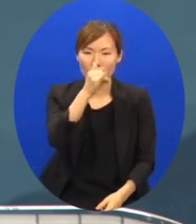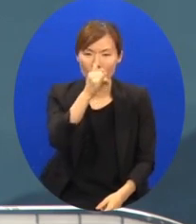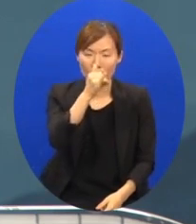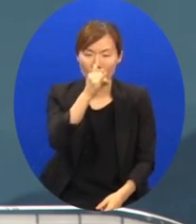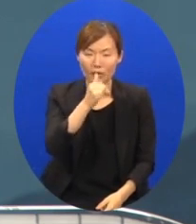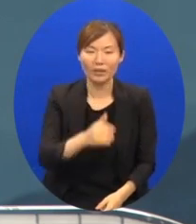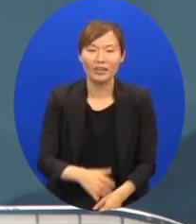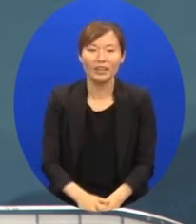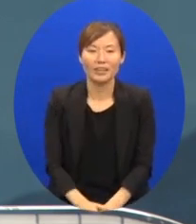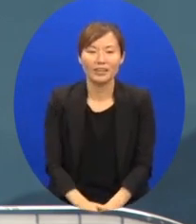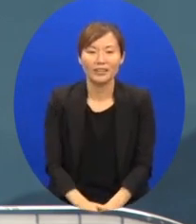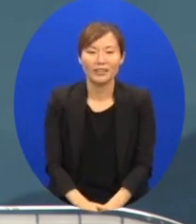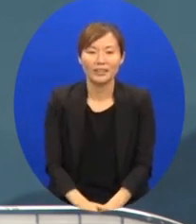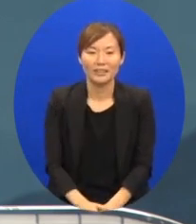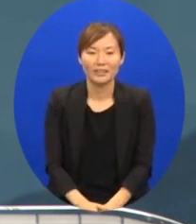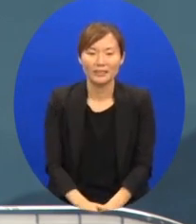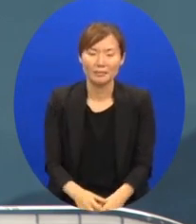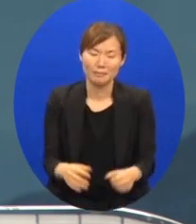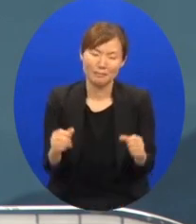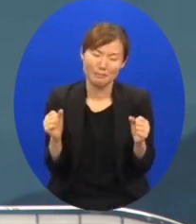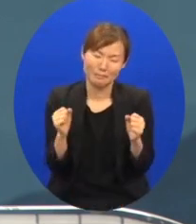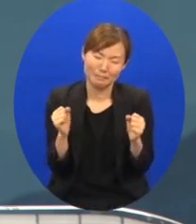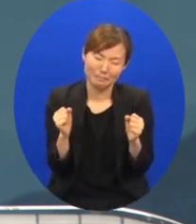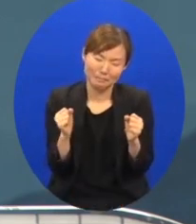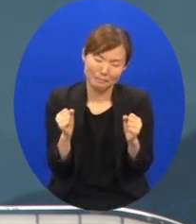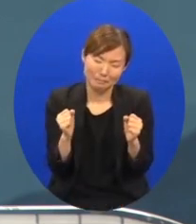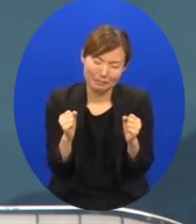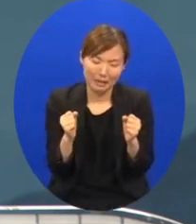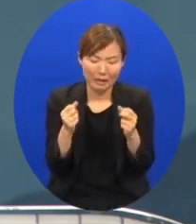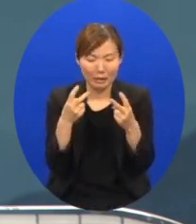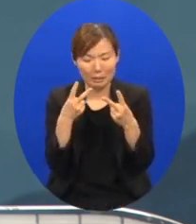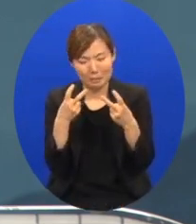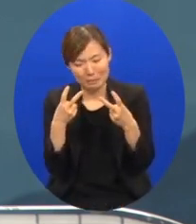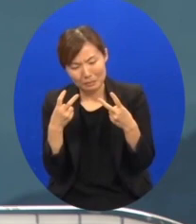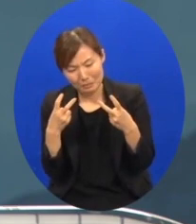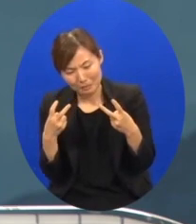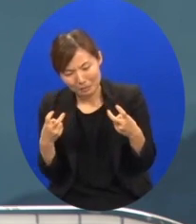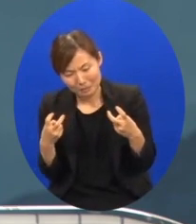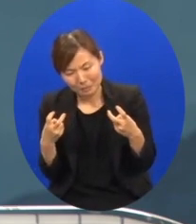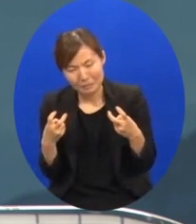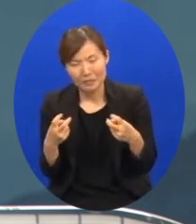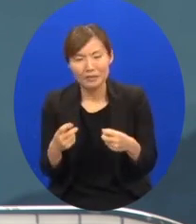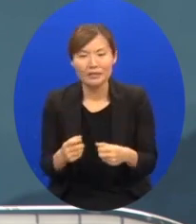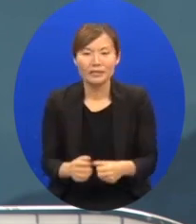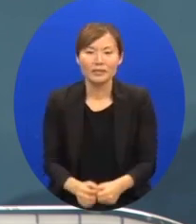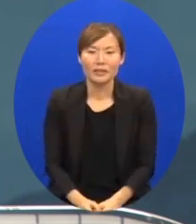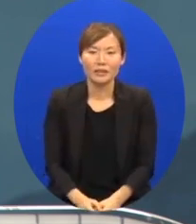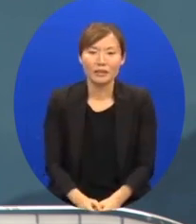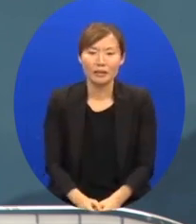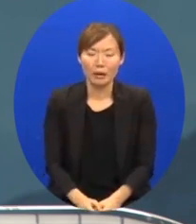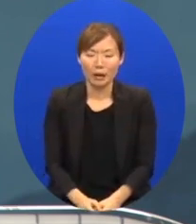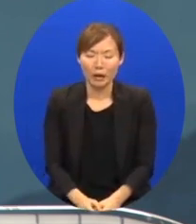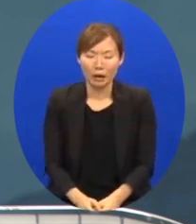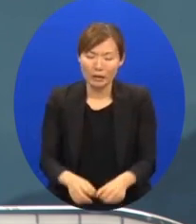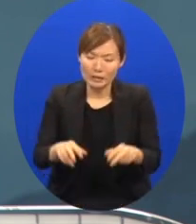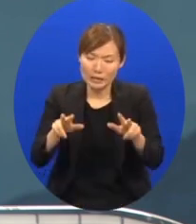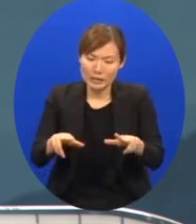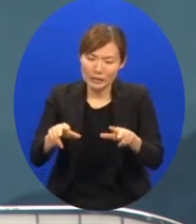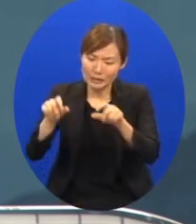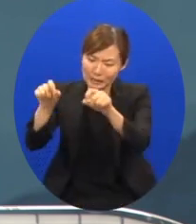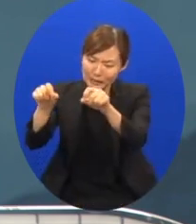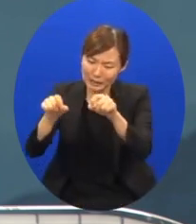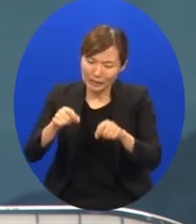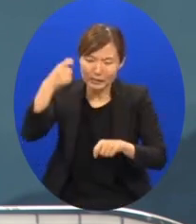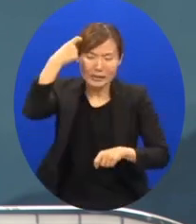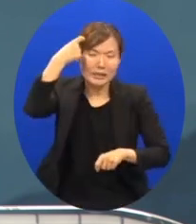추억 돌고 그 밤을 지내는 지 모르는 그 때 그 추위 격 느낌이 지금도 제게 생생하게